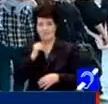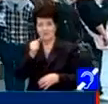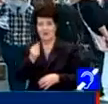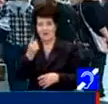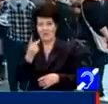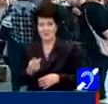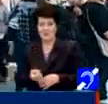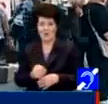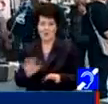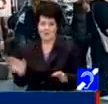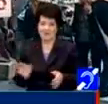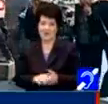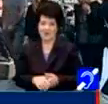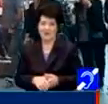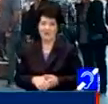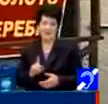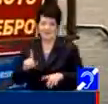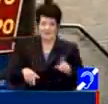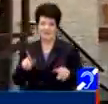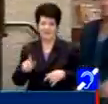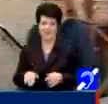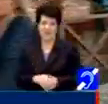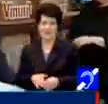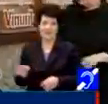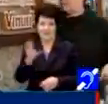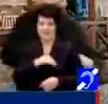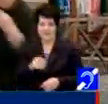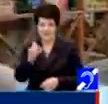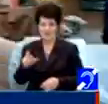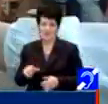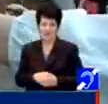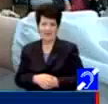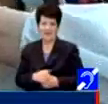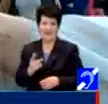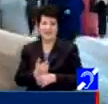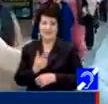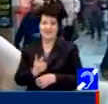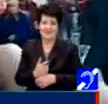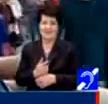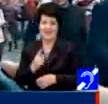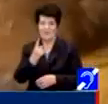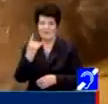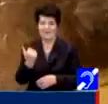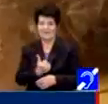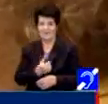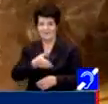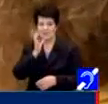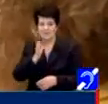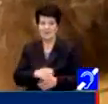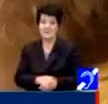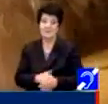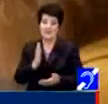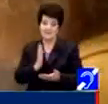dacă... Dar de-a mai mult rar. Ca toată lumea. Cât de des? O dată în săptămână. Sunt și dintre